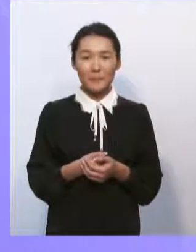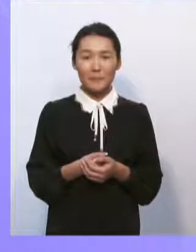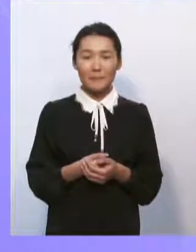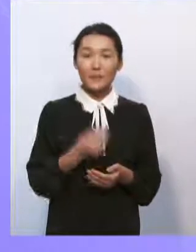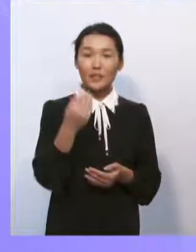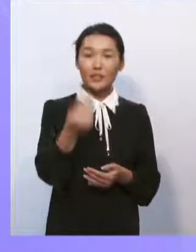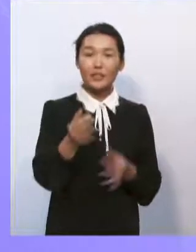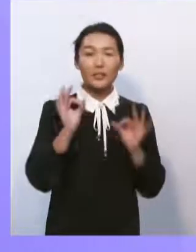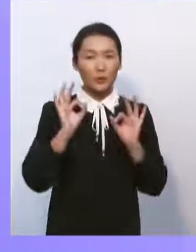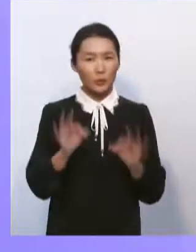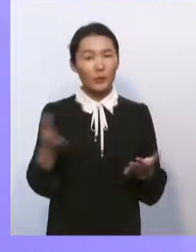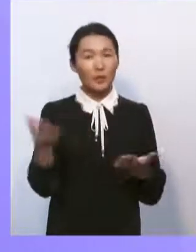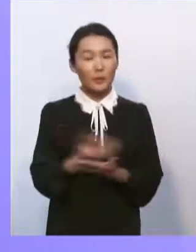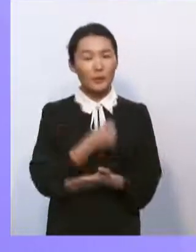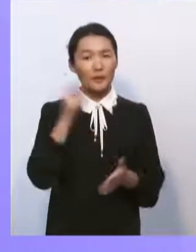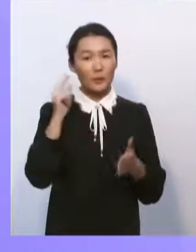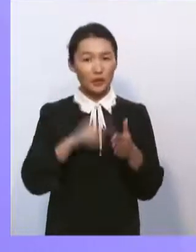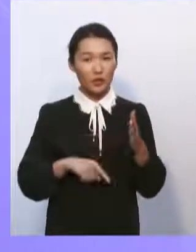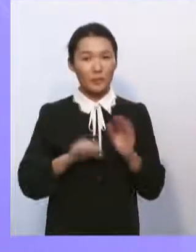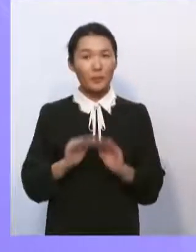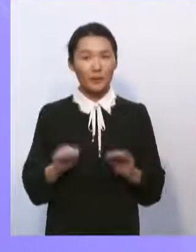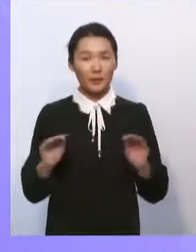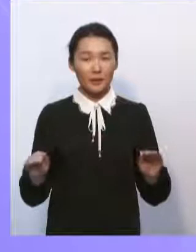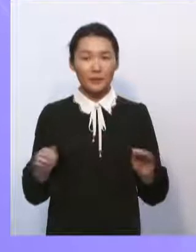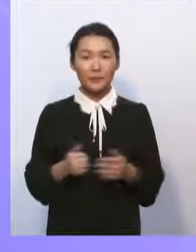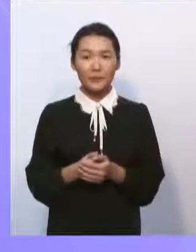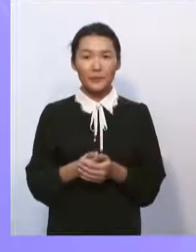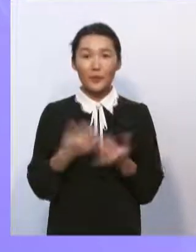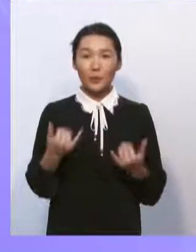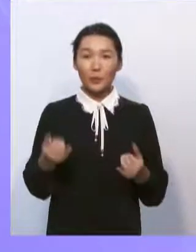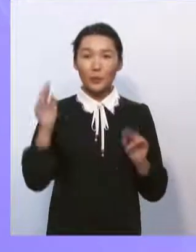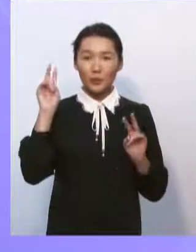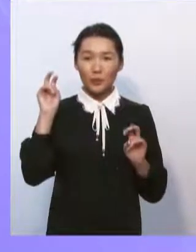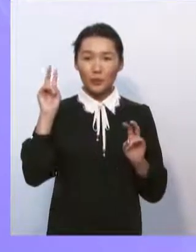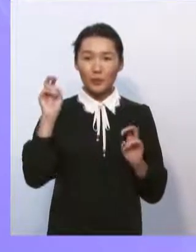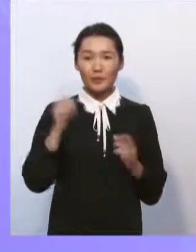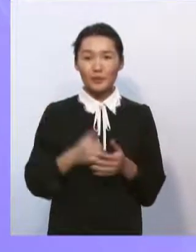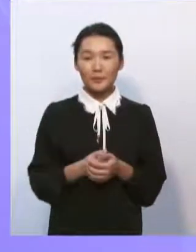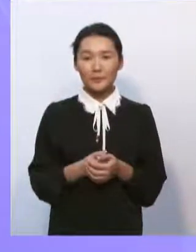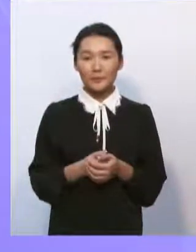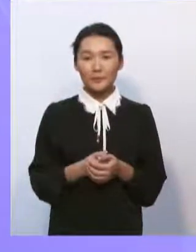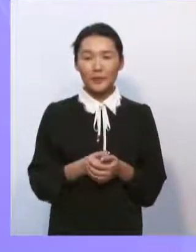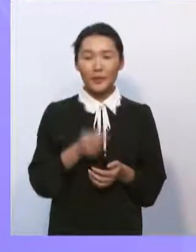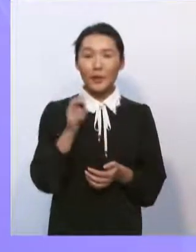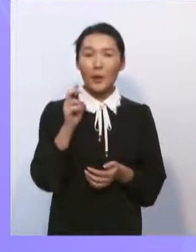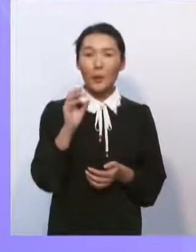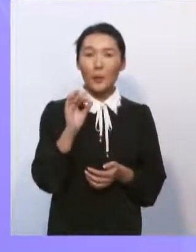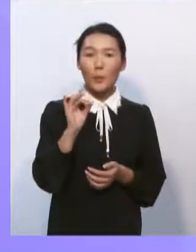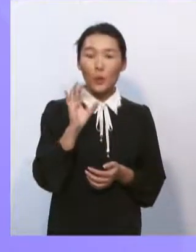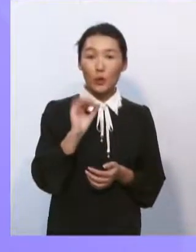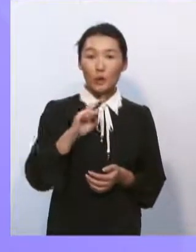Силерди туура тапты деп ишенем, балдар. Бүгүнкү темабыз боорсок